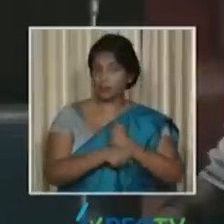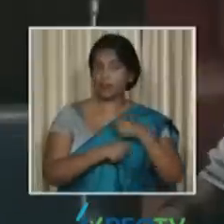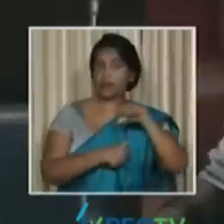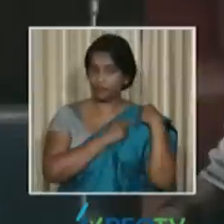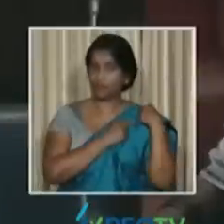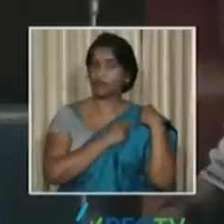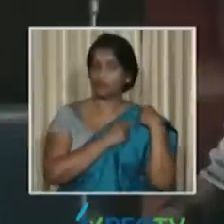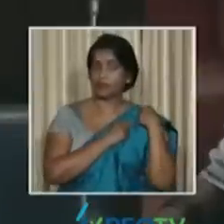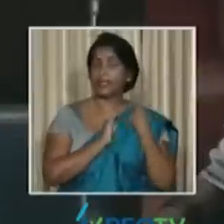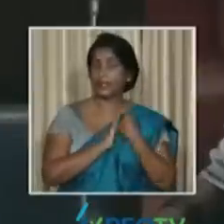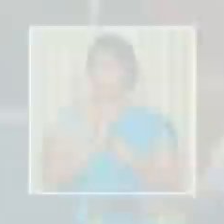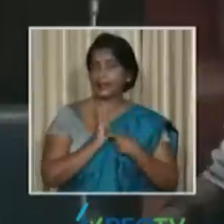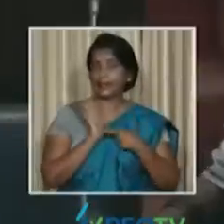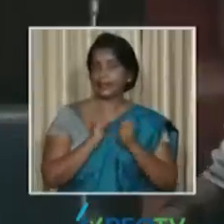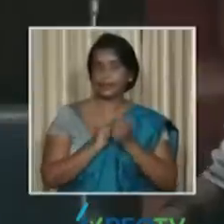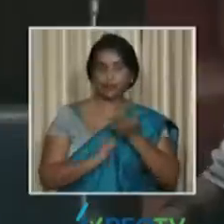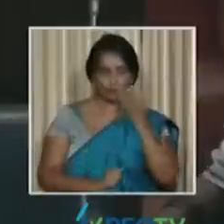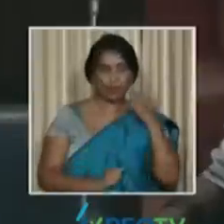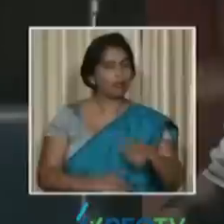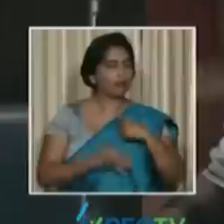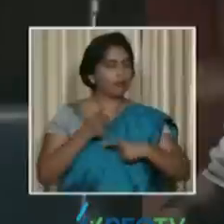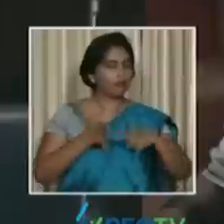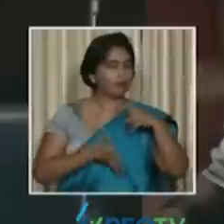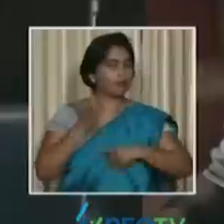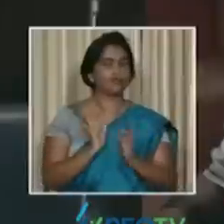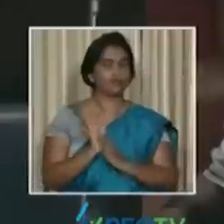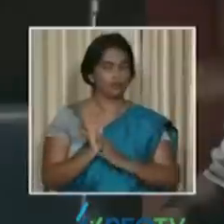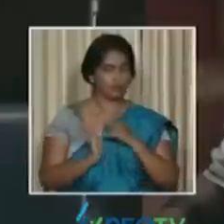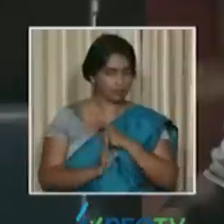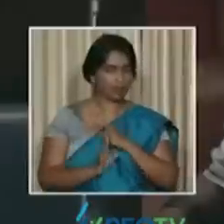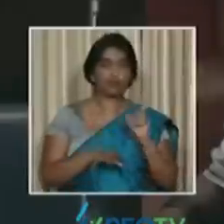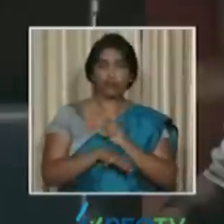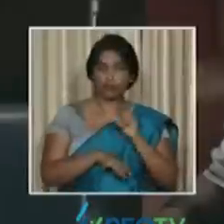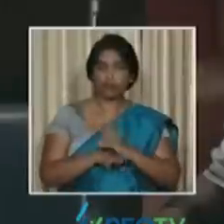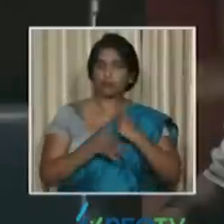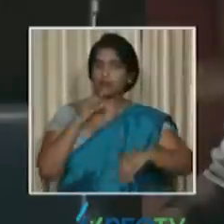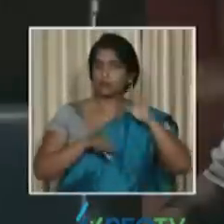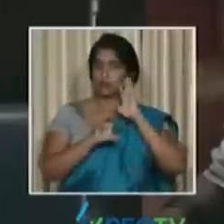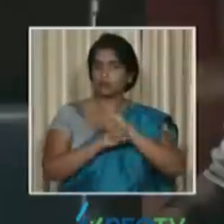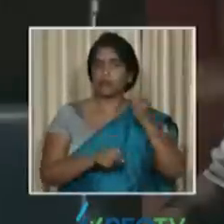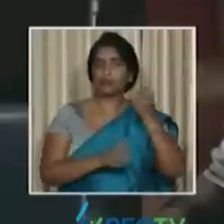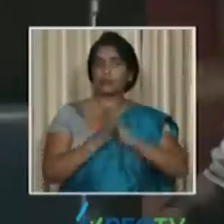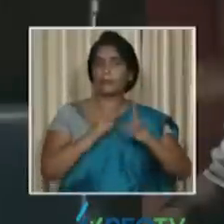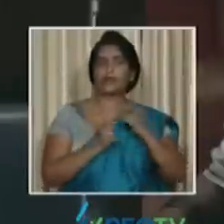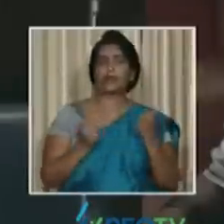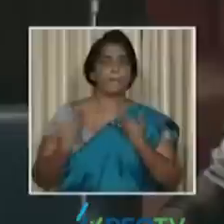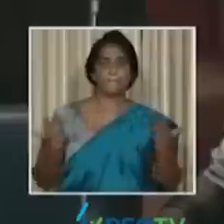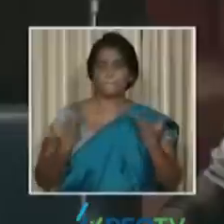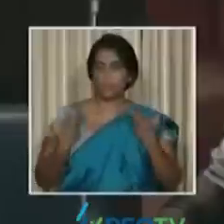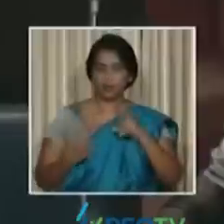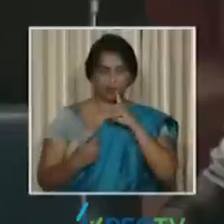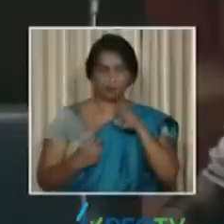බාරව ඉන්න ඇයට ඊටින් කටයුතු කරන්න පුළුවන්. ඉතින් අද මැතිවරණ කොමසාරිස්වරයා මැතිවරණය ප්‍රකාශ කරුවයින් පස්සේ බුදල්ලා මහත්තයාශ කියනවා සල්ලි දෙන්න බෑ